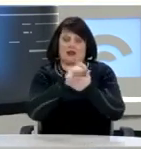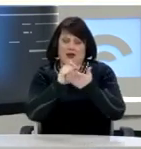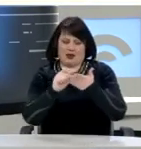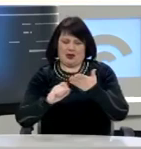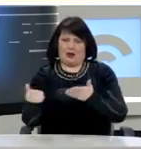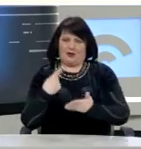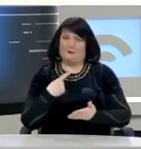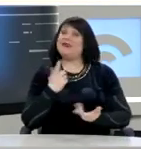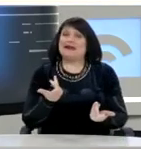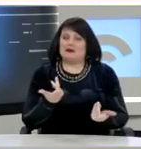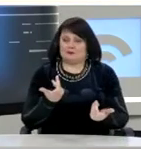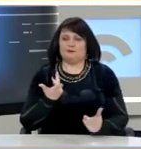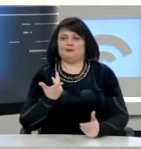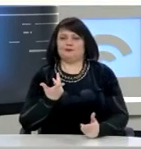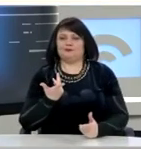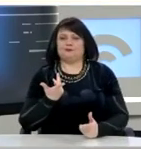να